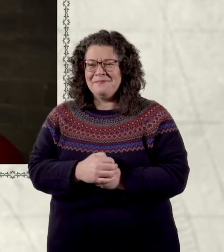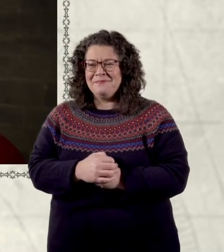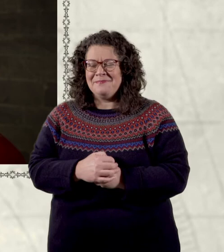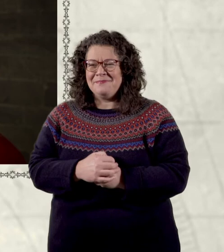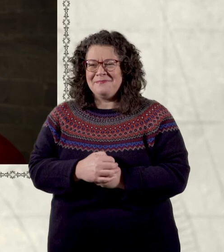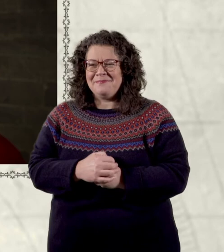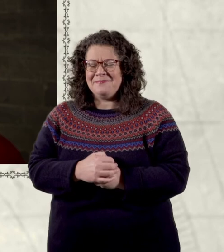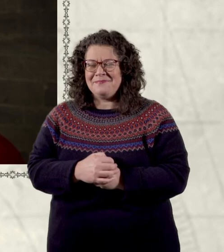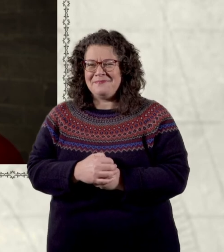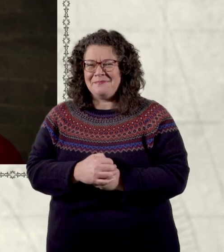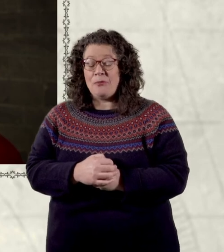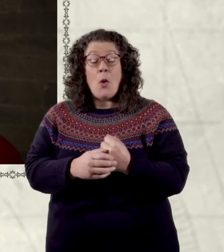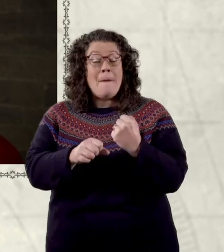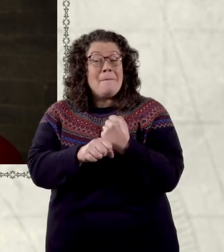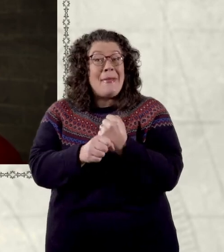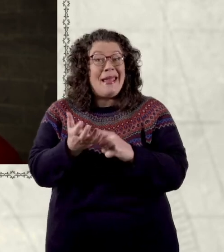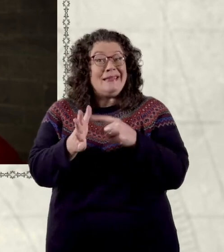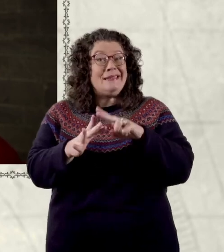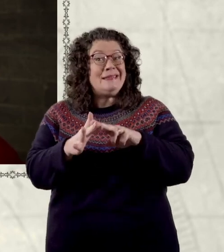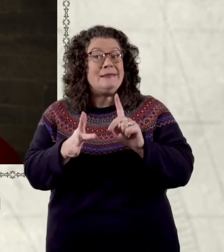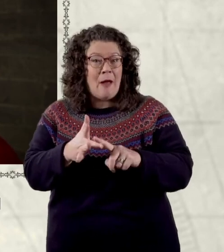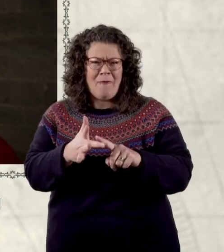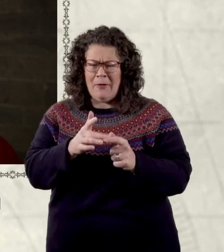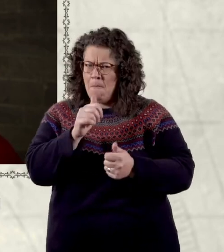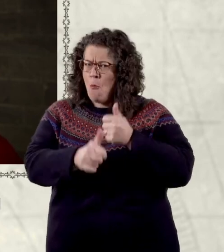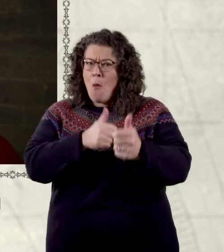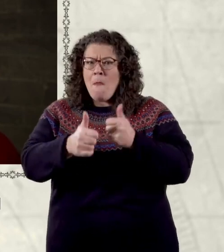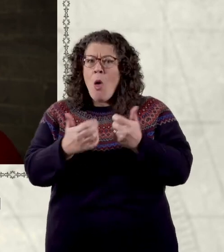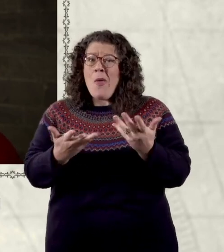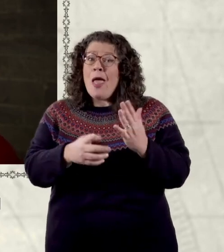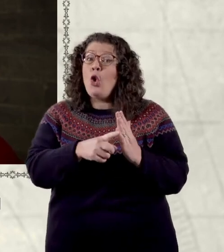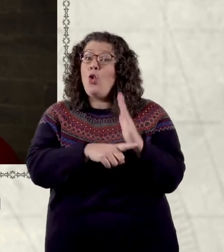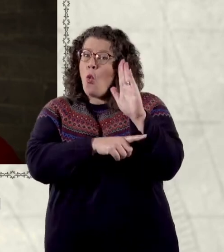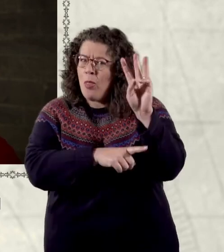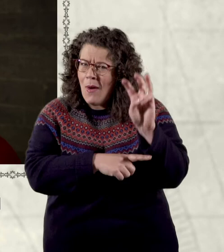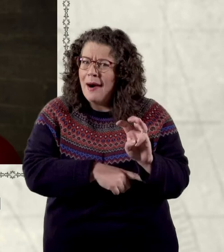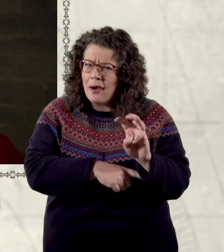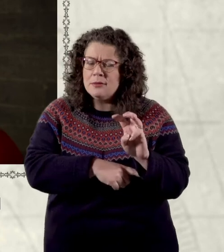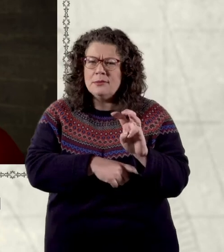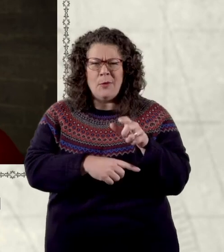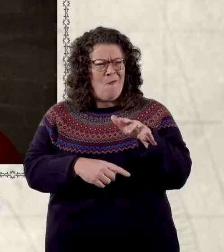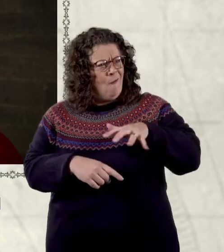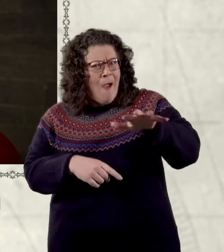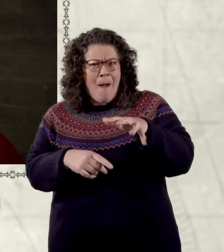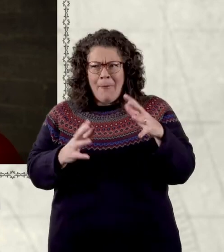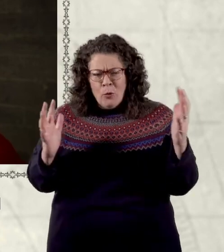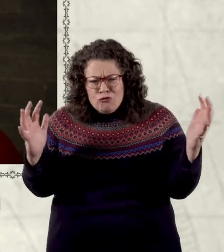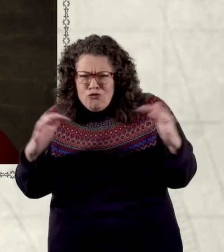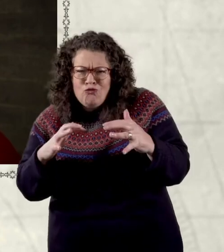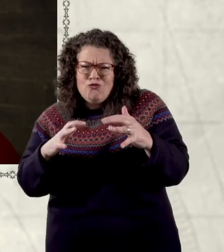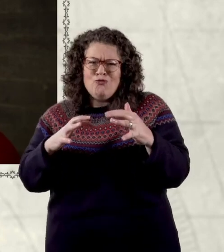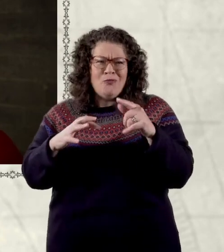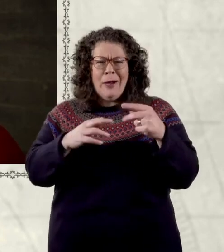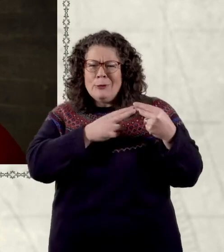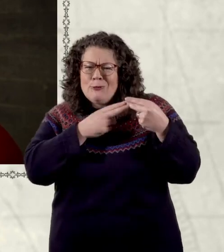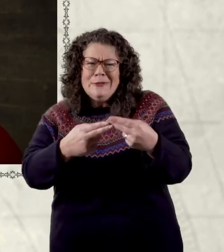Oedd gwneud taffi yn boblogaidd iawn yng Ngogledd Cymru, lle byddai teuluoedd yn dod at ei gilydd i gael cinio Nadolig, a